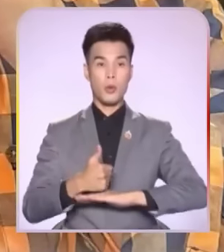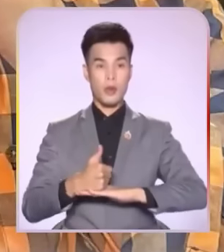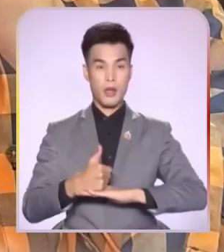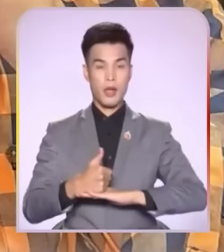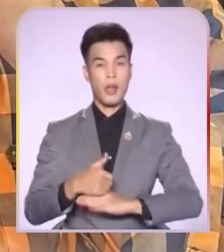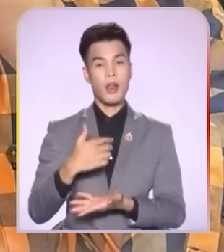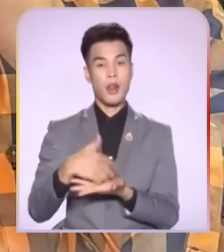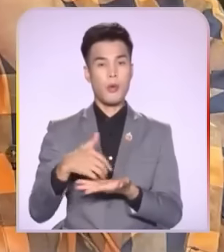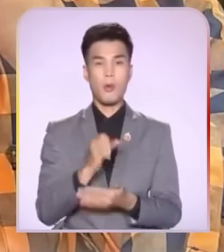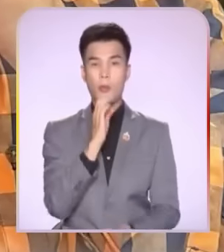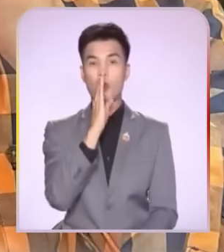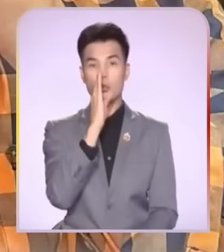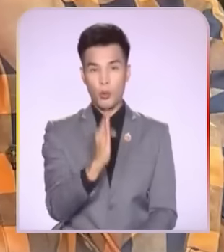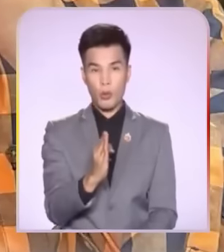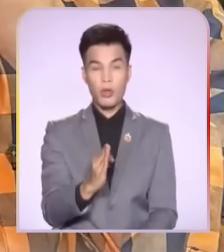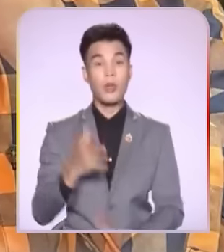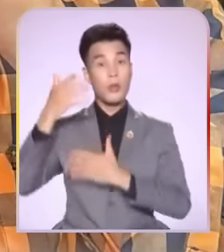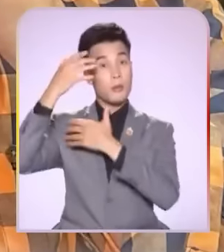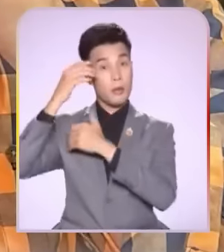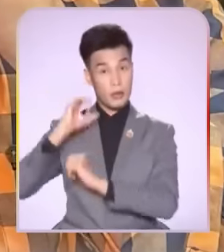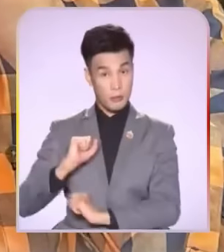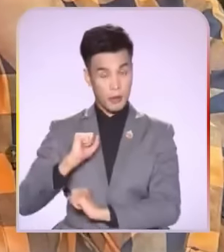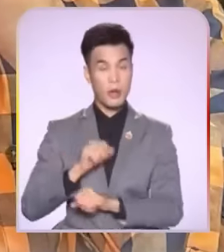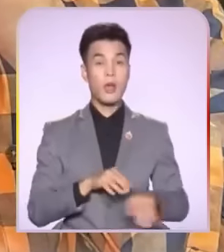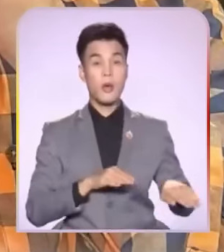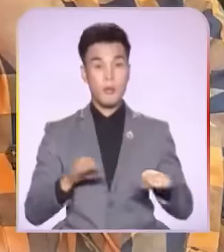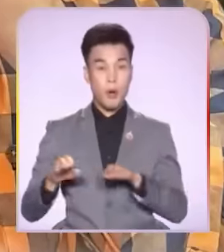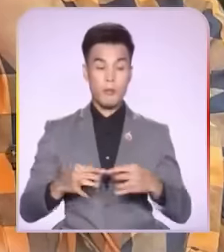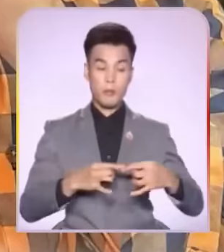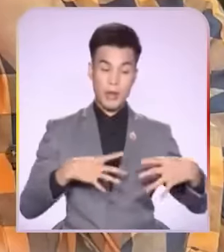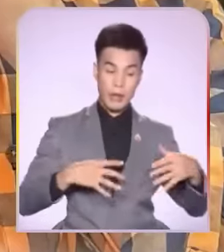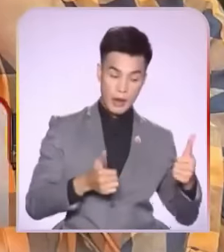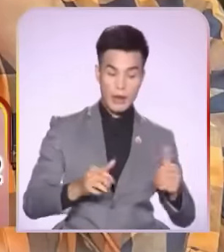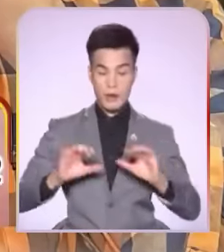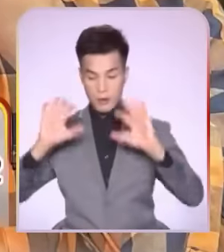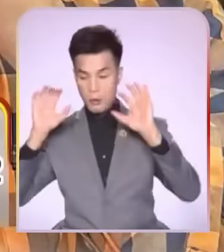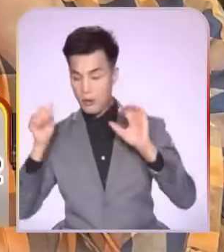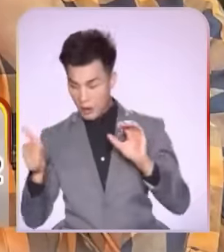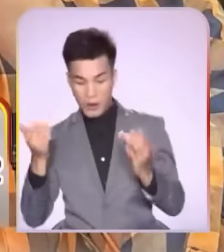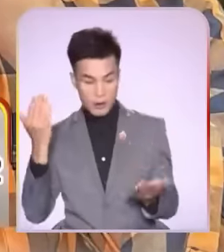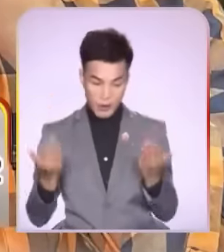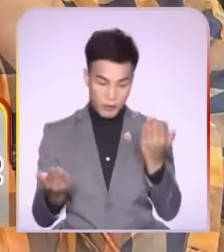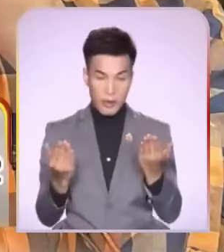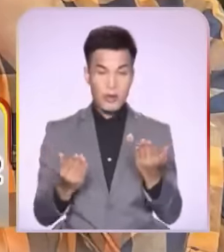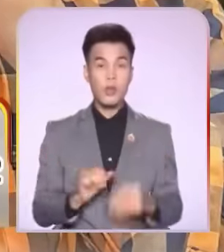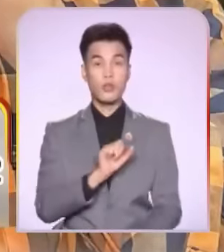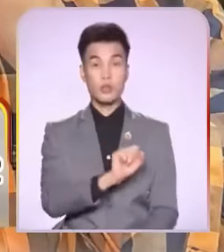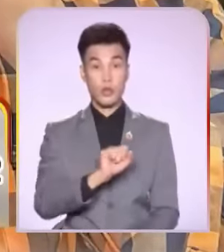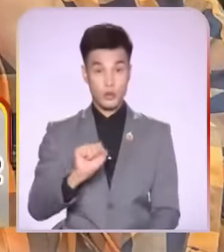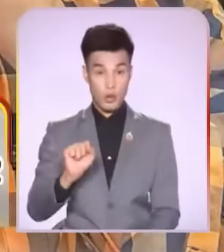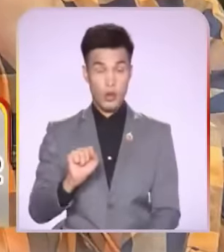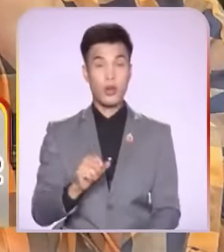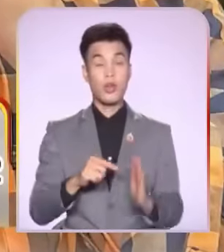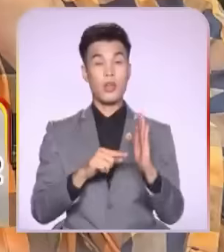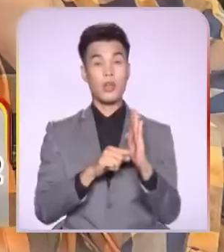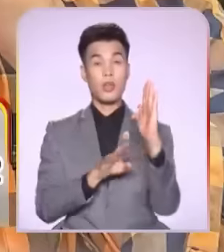มาแสดงความเห็นยืนยันนะคะพรรคประชาธิปัตย์พร้อมที่จะเป็นทั้งฝ่ายค้านและรัฐบาลซึ่งทางด้านอดีตส.ส.นครศรี